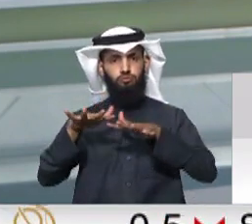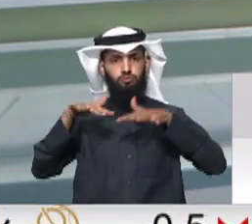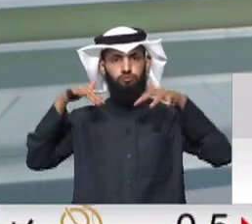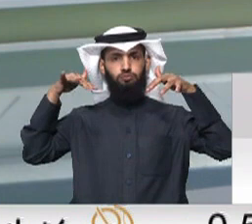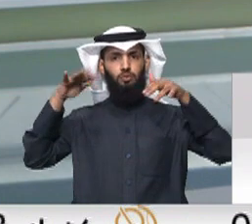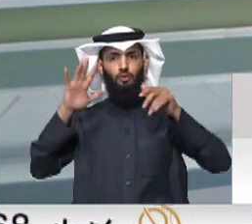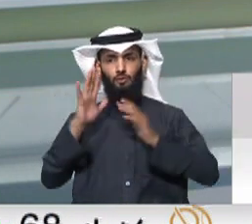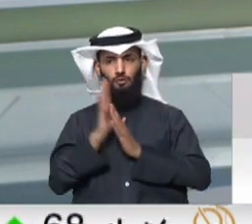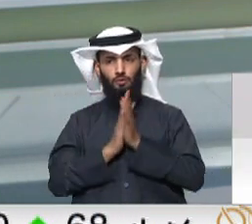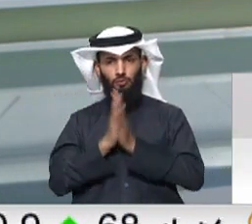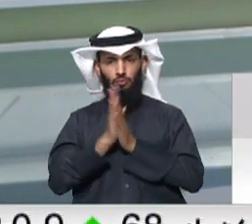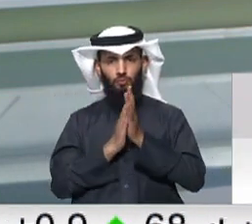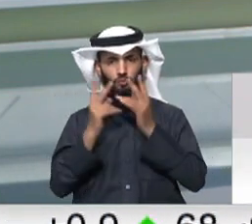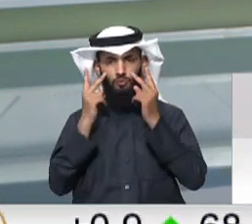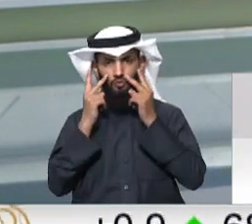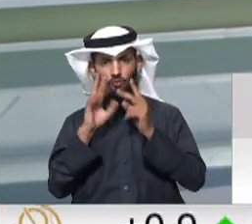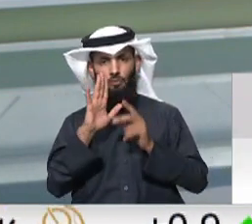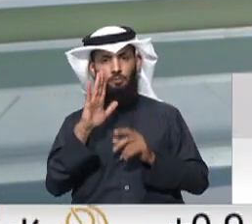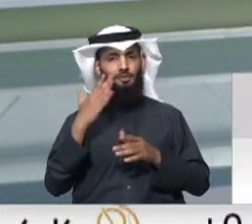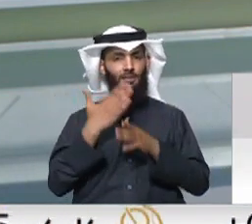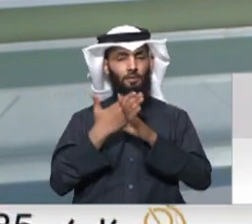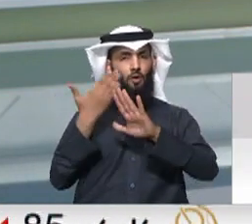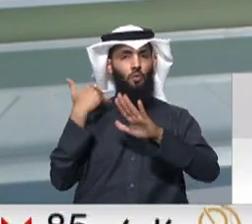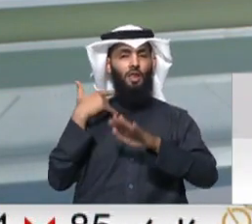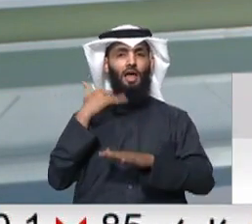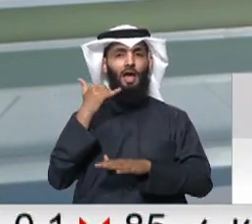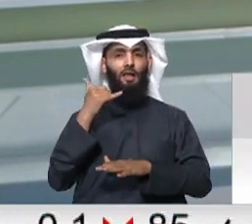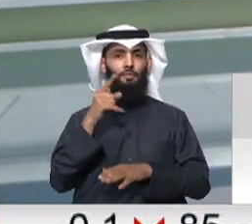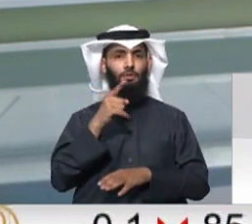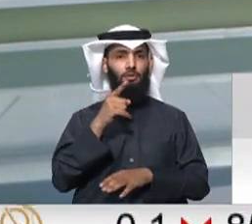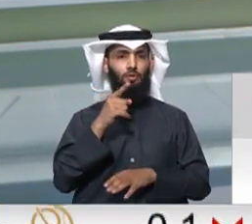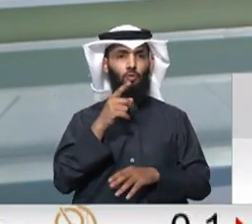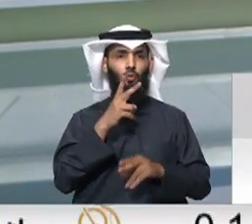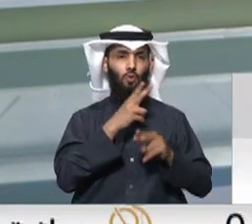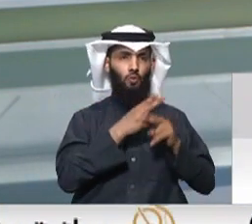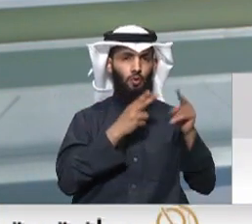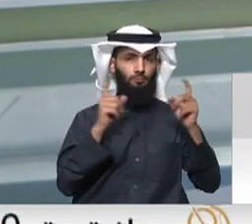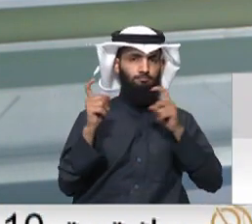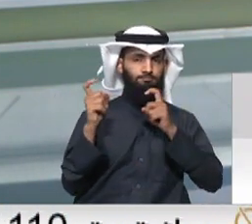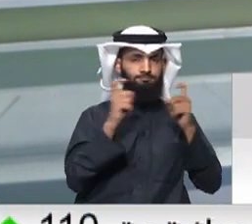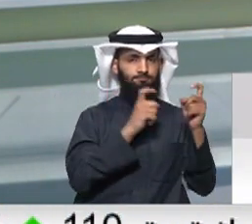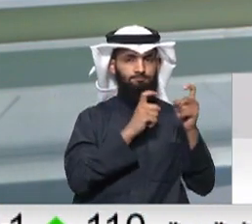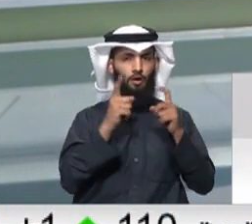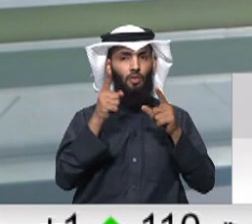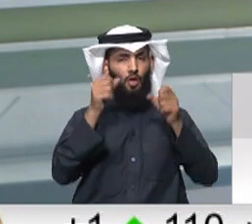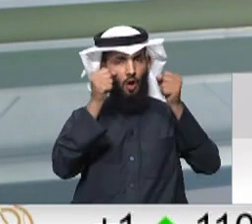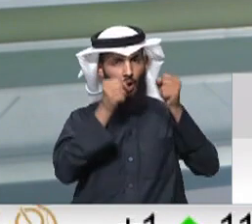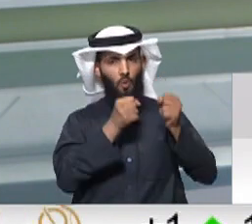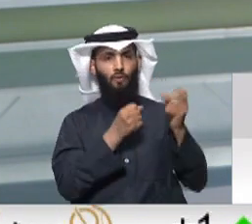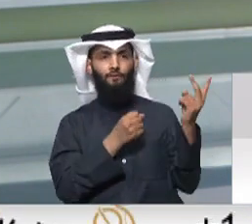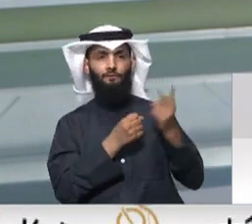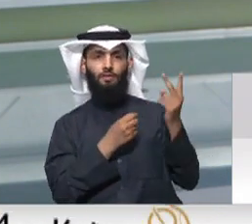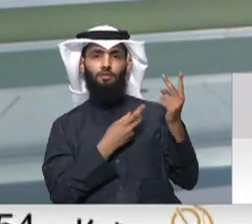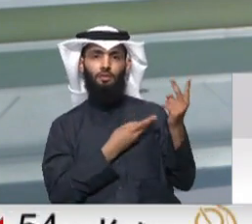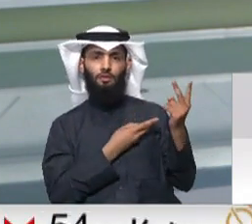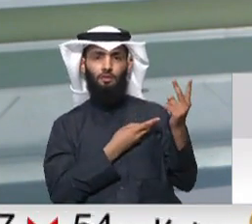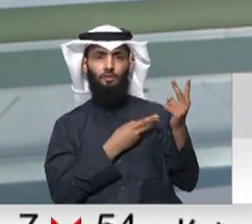في منافسات العربي المتصدر والكويت الوصيف، واللذان يفرقان بنقطة واحدة عن